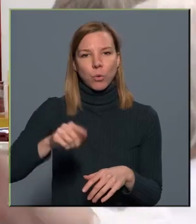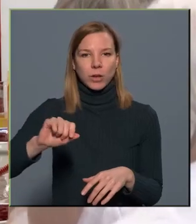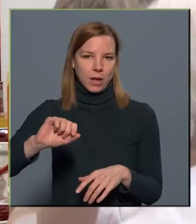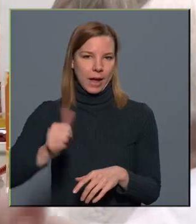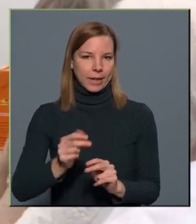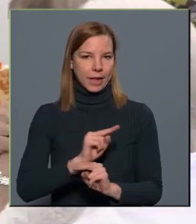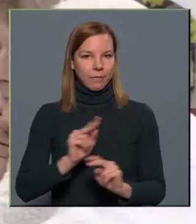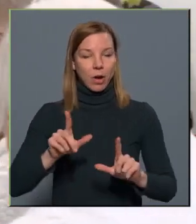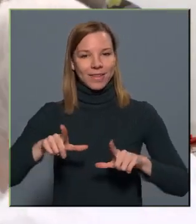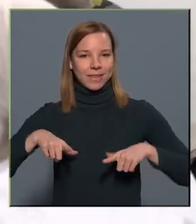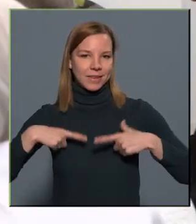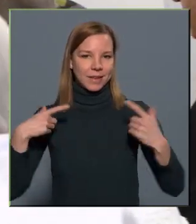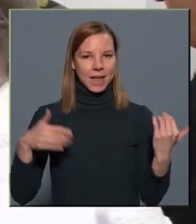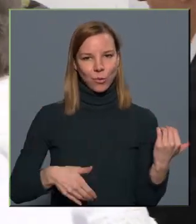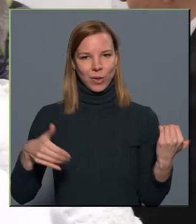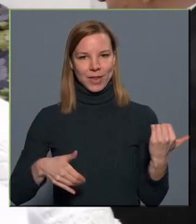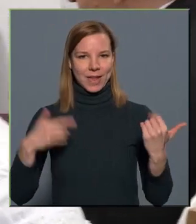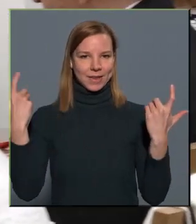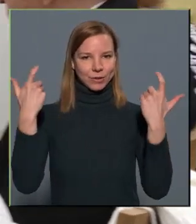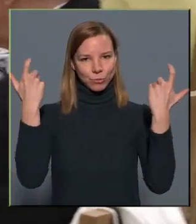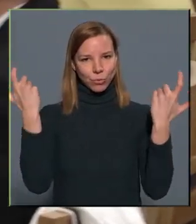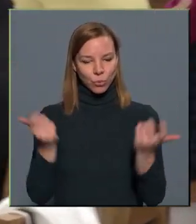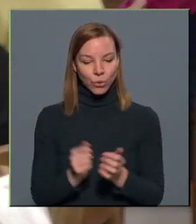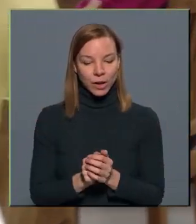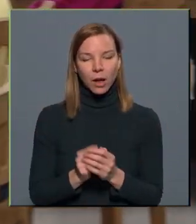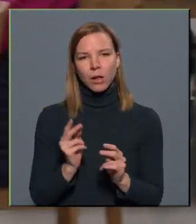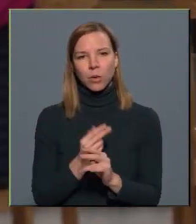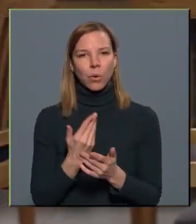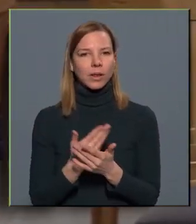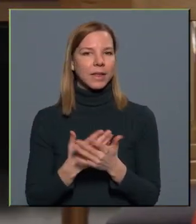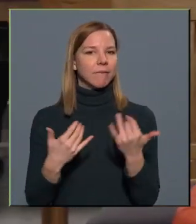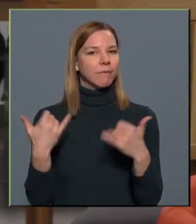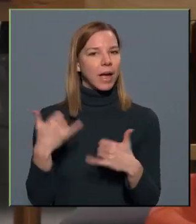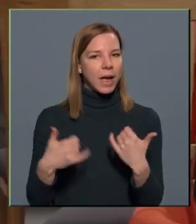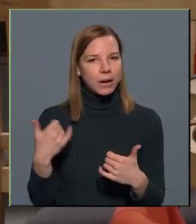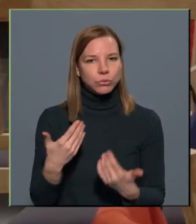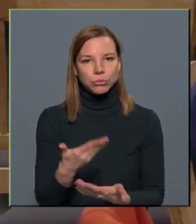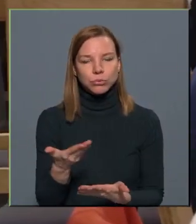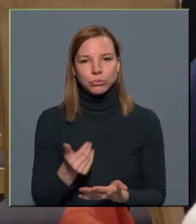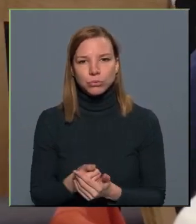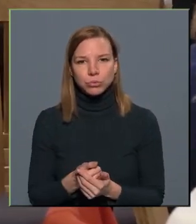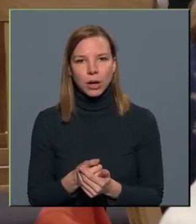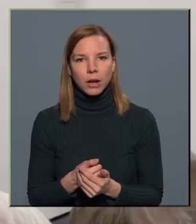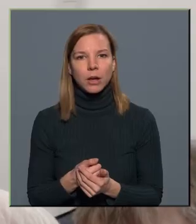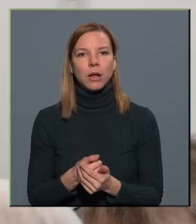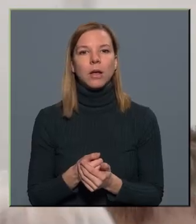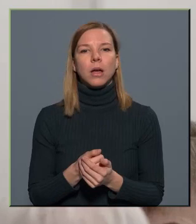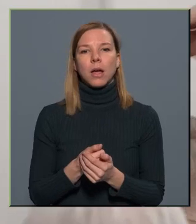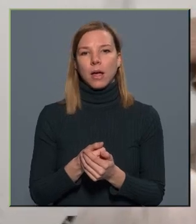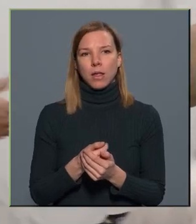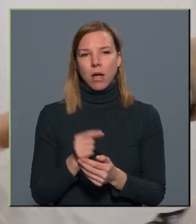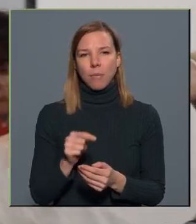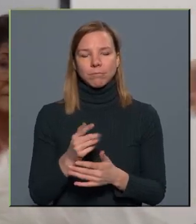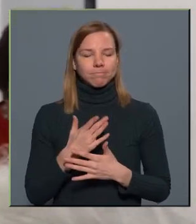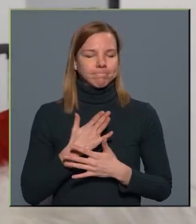élőzenés, buli, bál. Szoktunk versenyeket csinálni neki, különböző versenyeket rendszeresen vannak, amiket nagyon